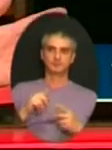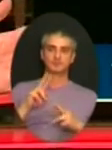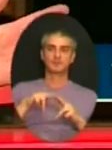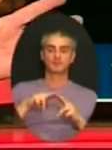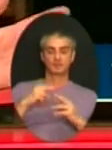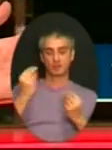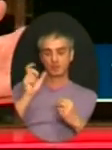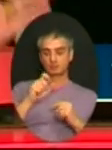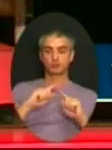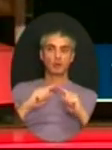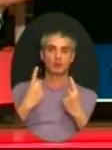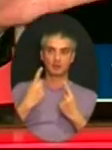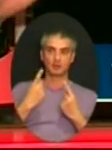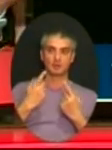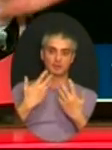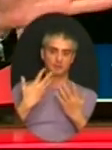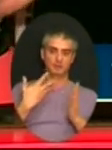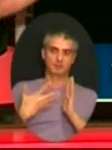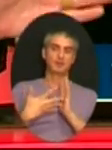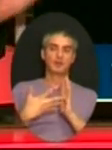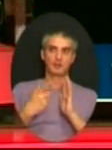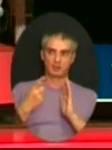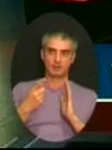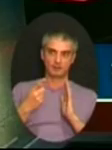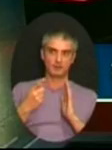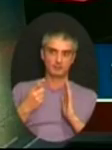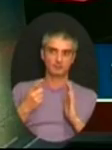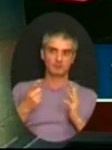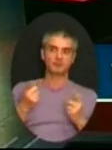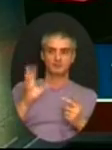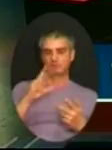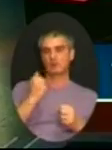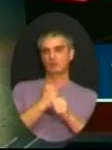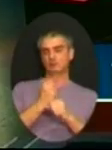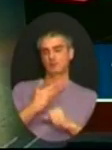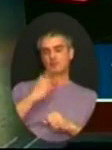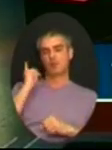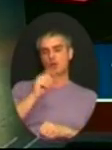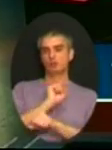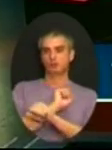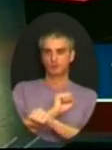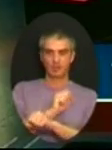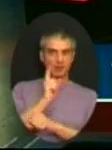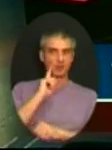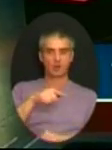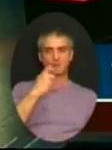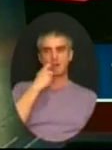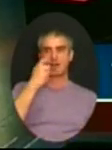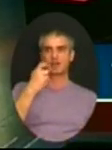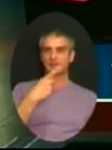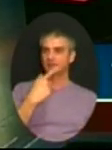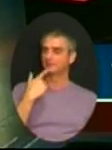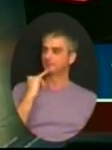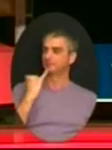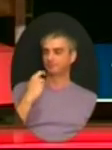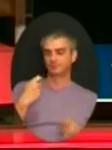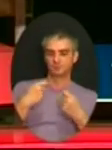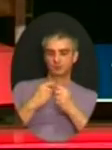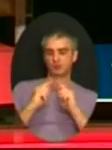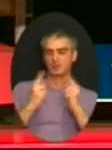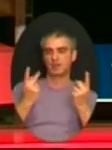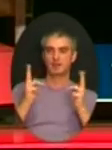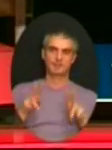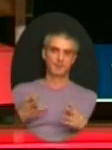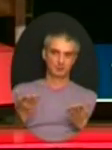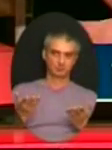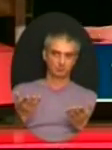וגיבור אחר של הפרשה הזאת נחקר כעבור כמה שנים וריצה את עונשו בכלא, קוראים לו אריה דרי. כן, בהקשרים כמובן אחרים